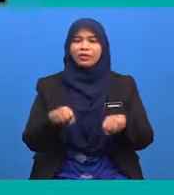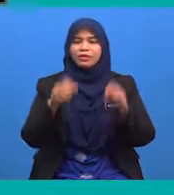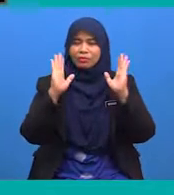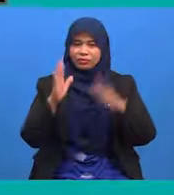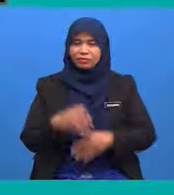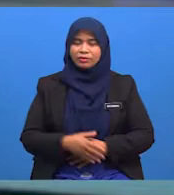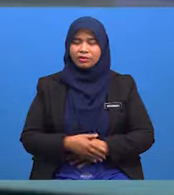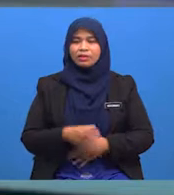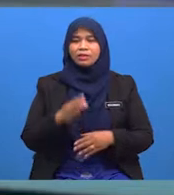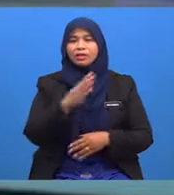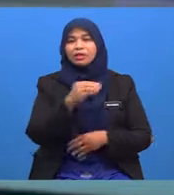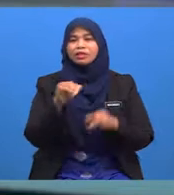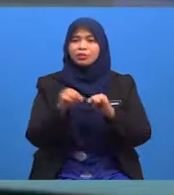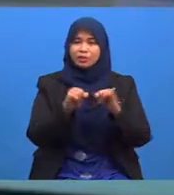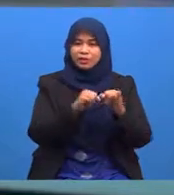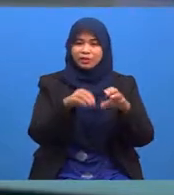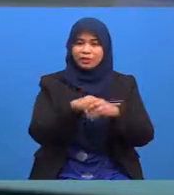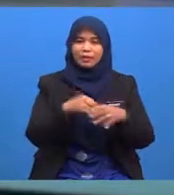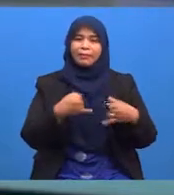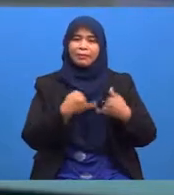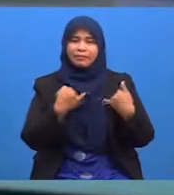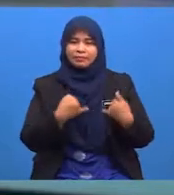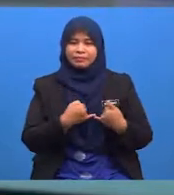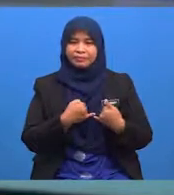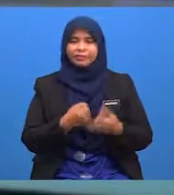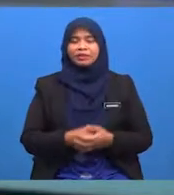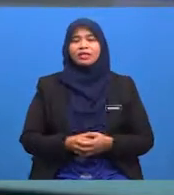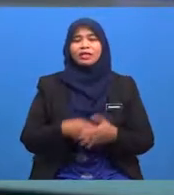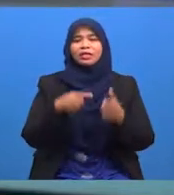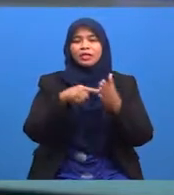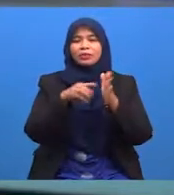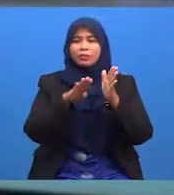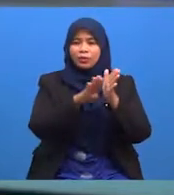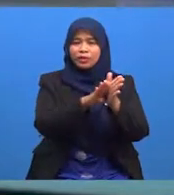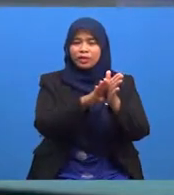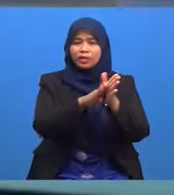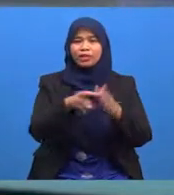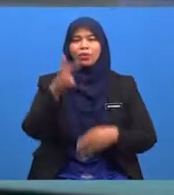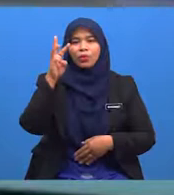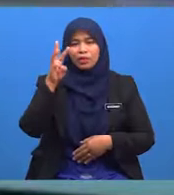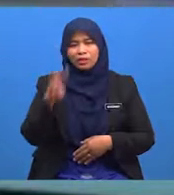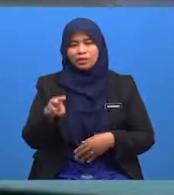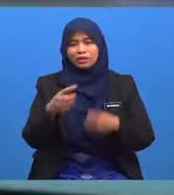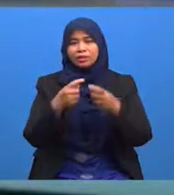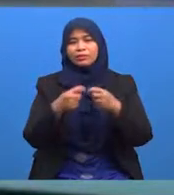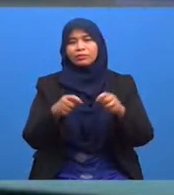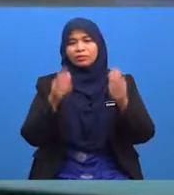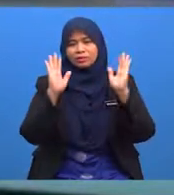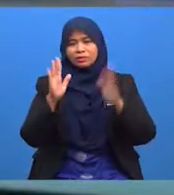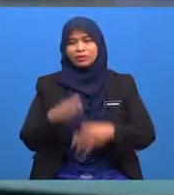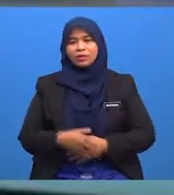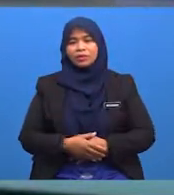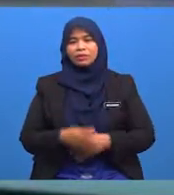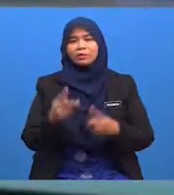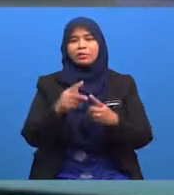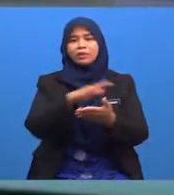hati. Perkara ini membuktikan kewajipan menunaikan solat kepada semua mukallaf